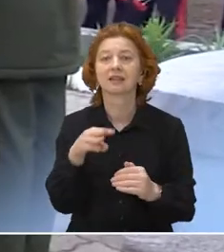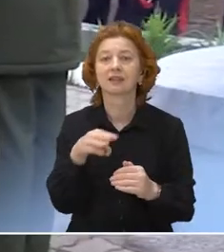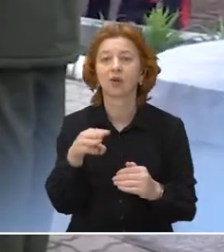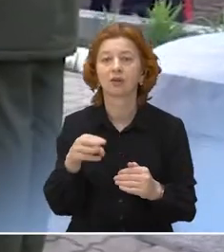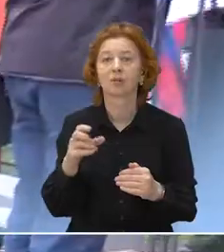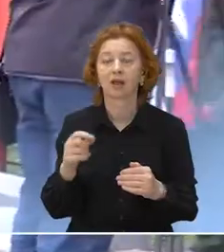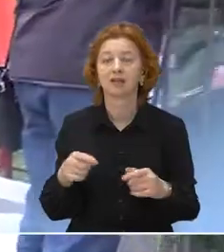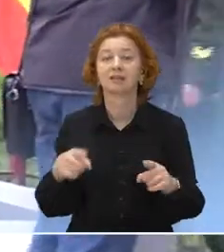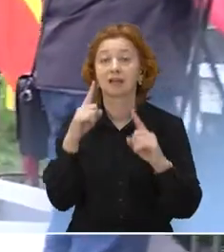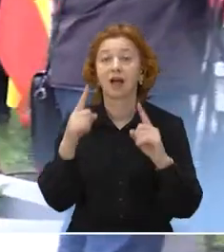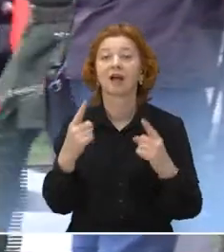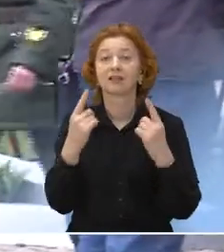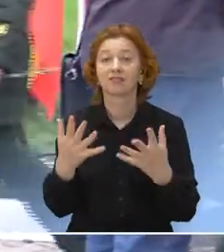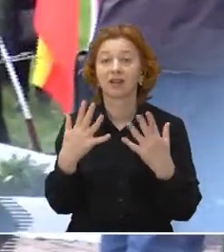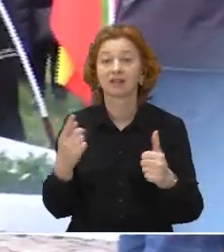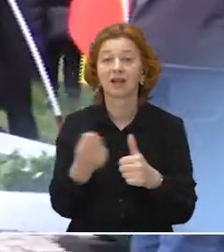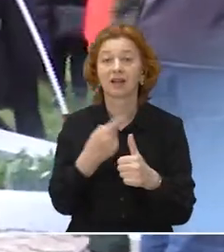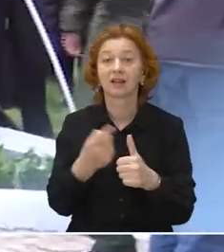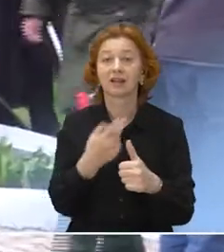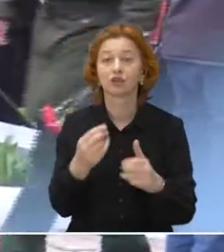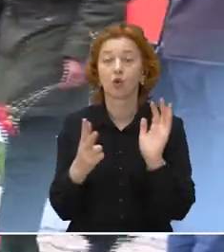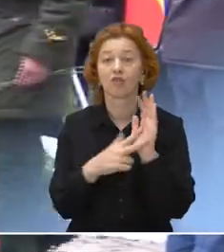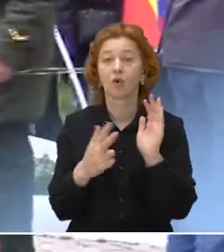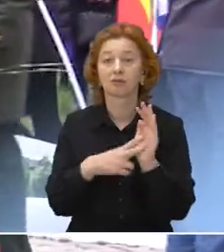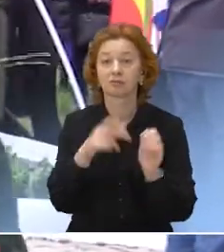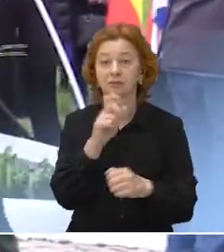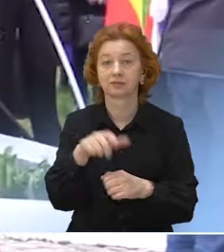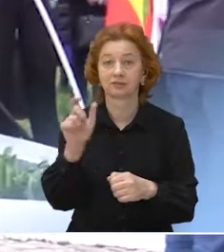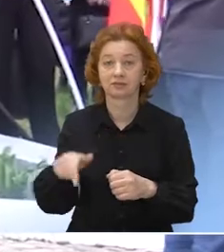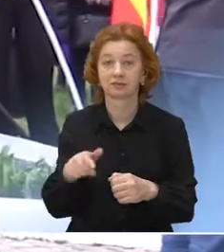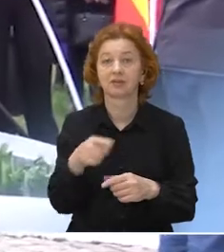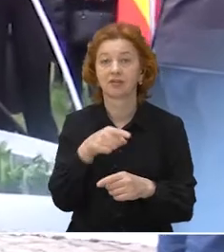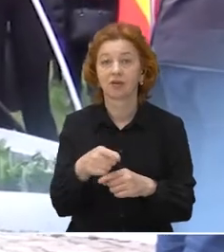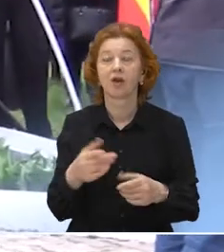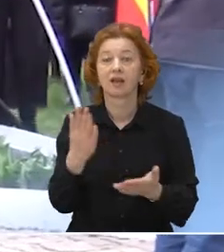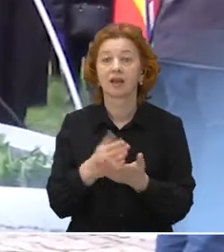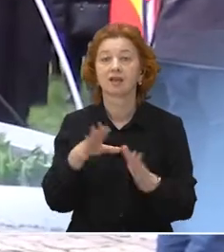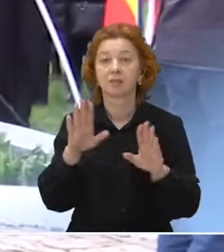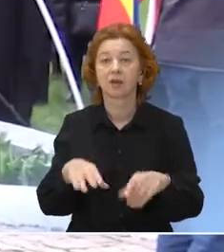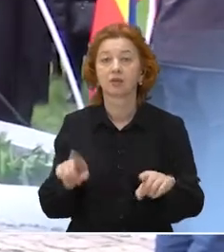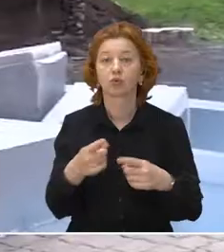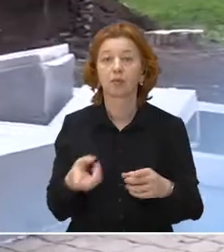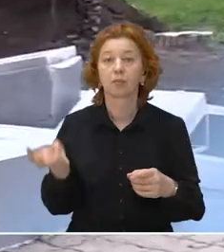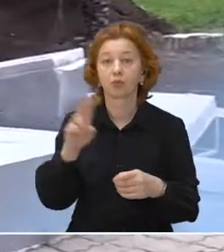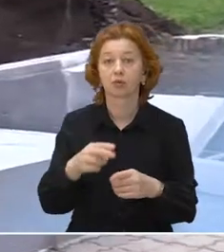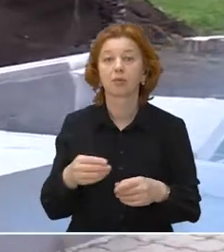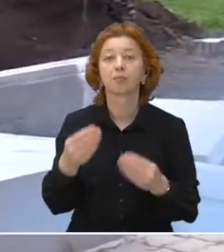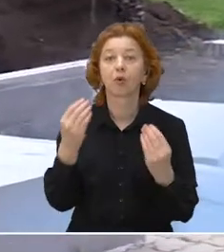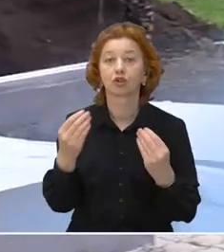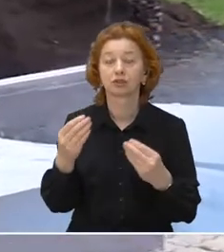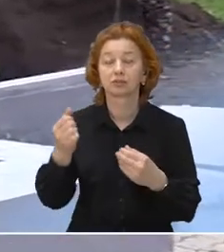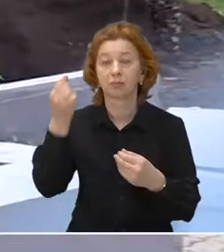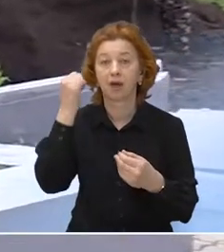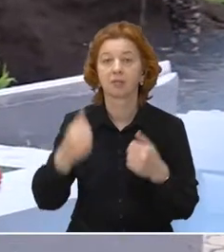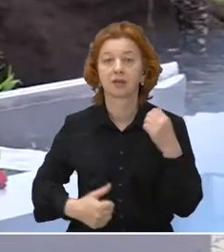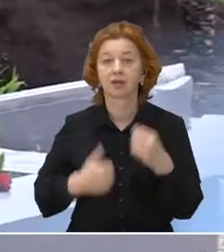Тихона Баландина. Стали известны имена еще 8 воинов Красной Армии. Есть место, куда можно прийти и почтить их